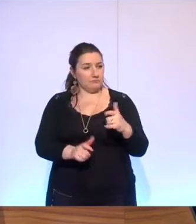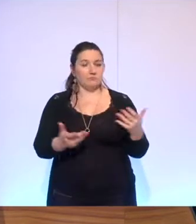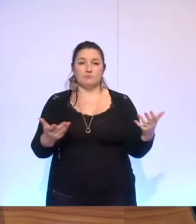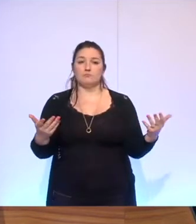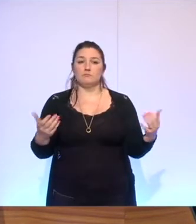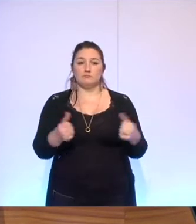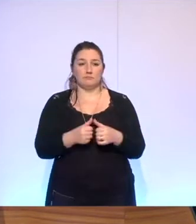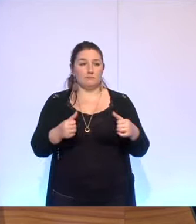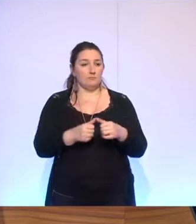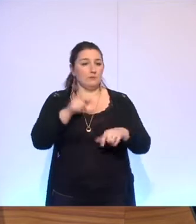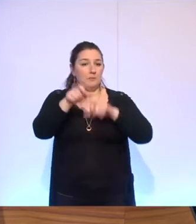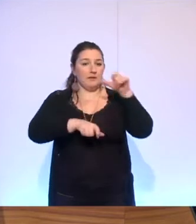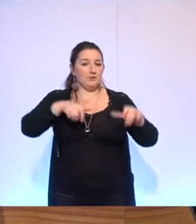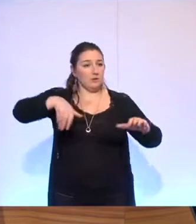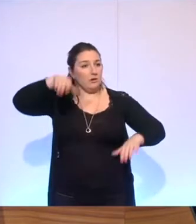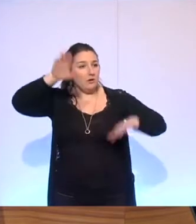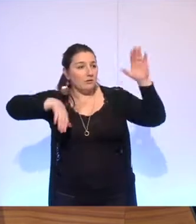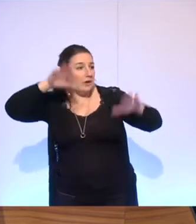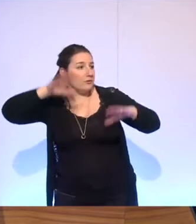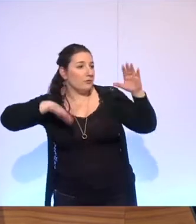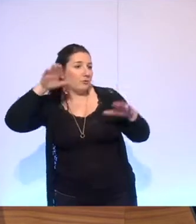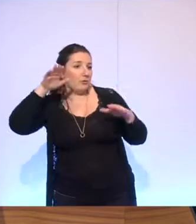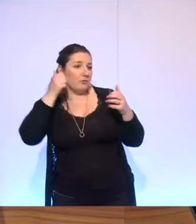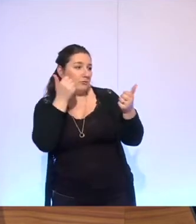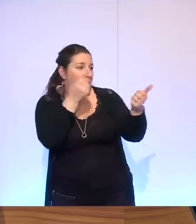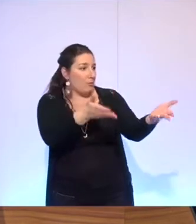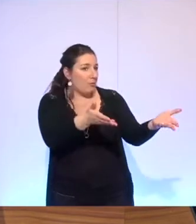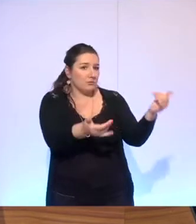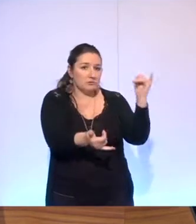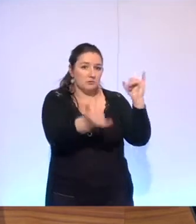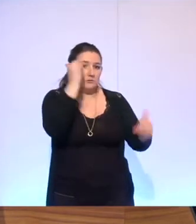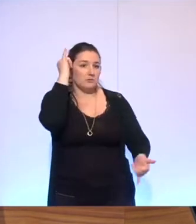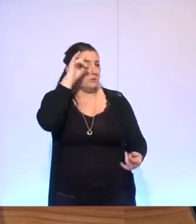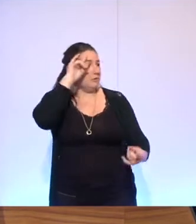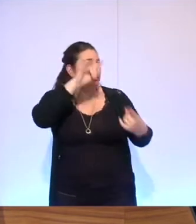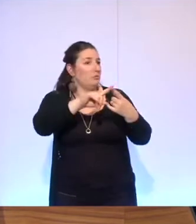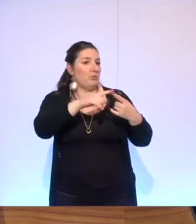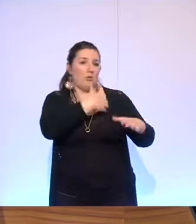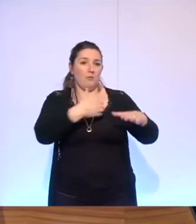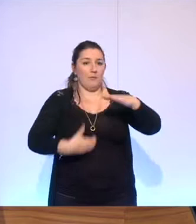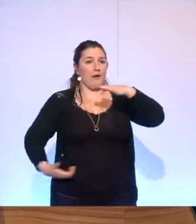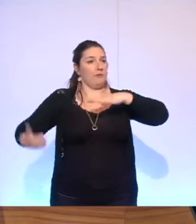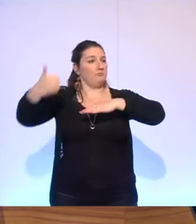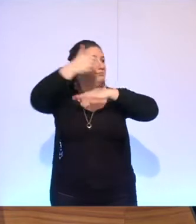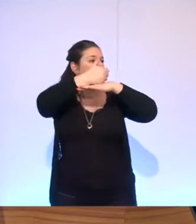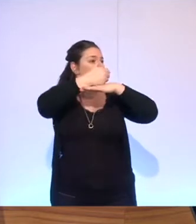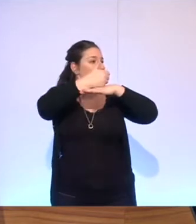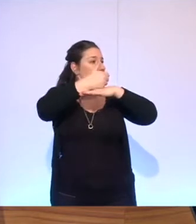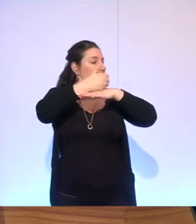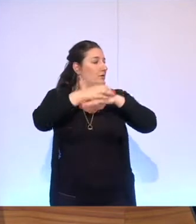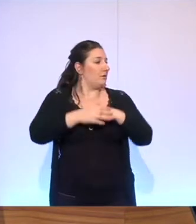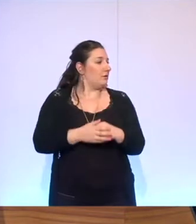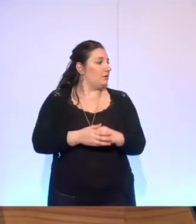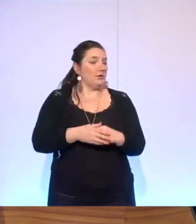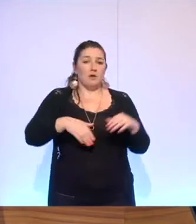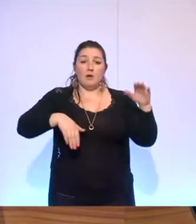candidatures pour cette fonction de maire. Chaque candidat,